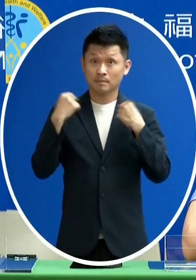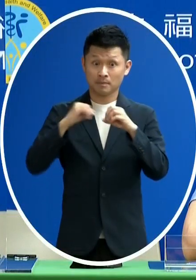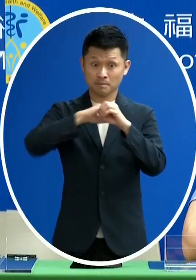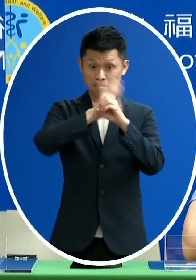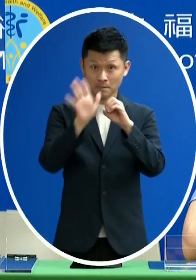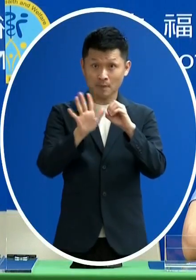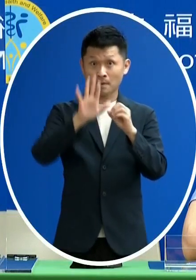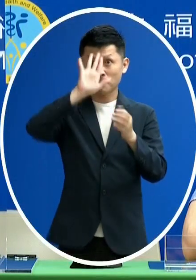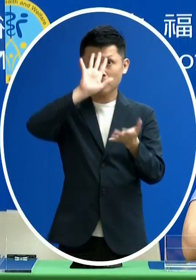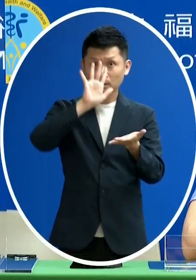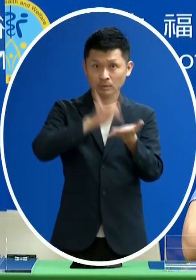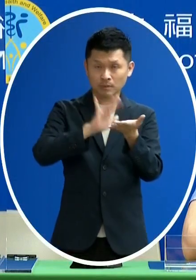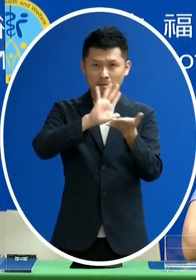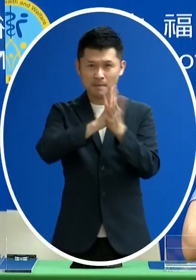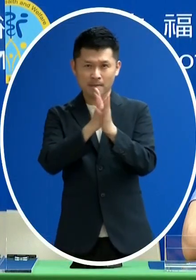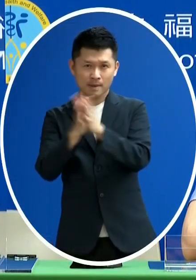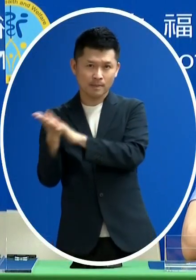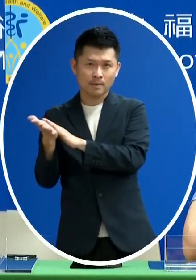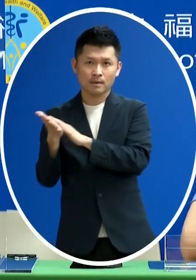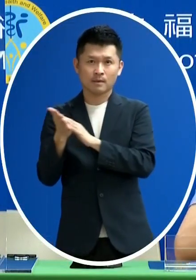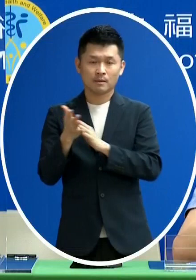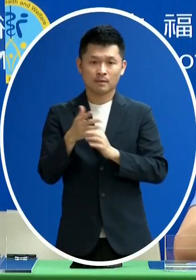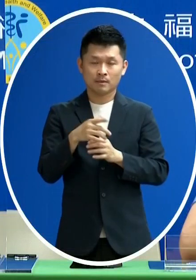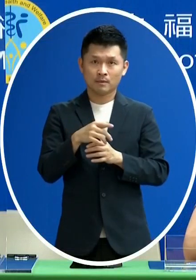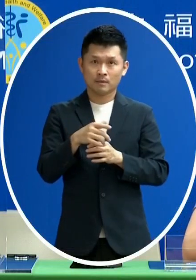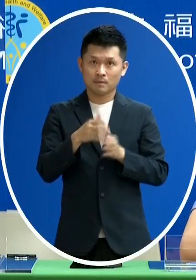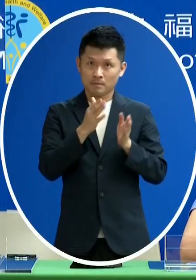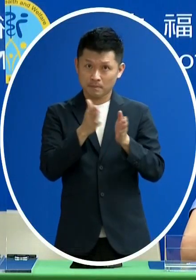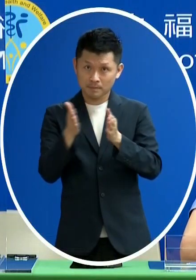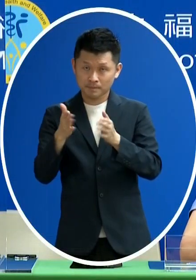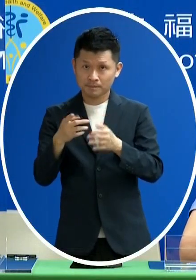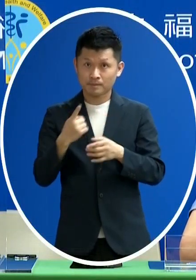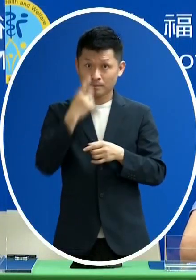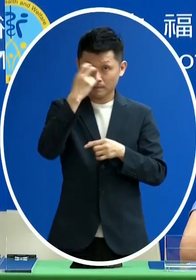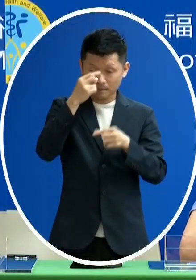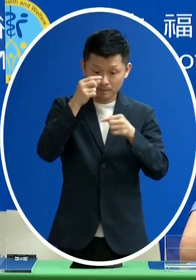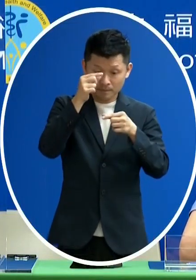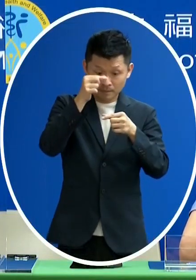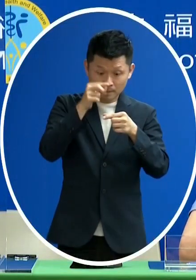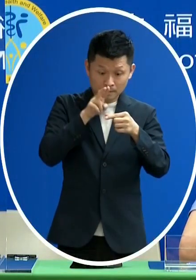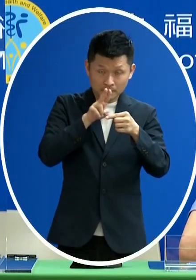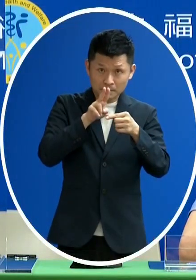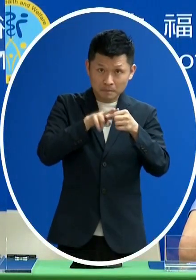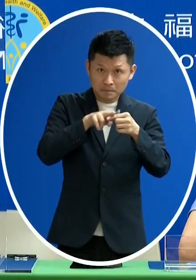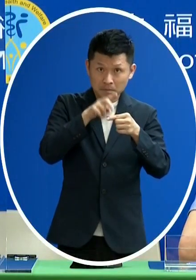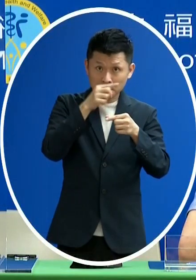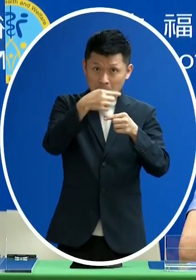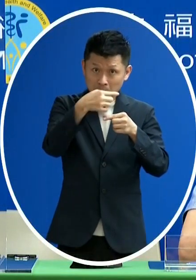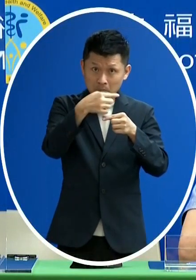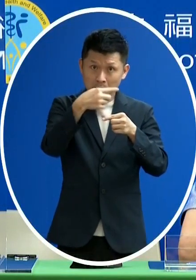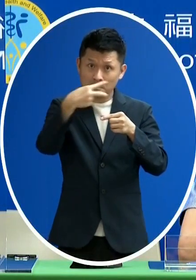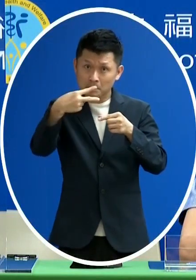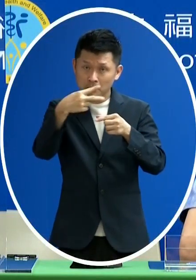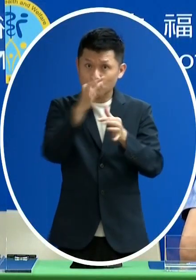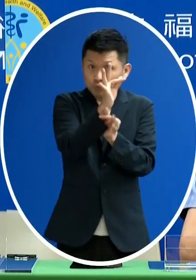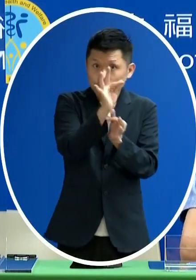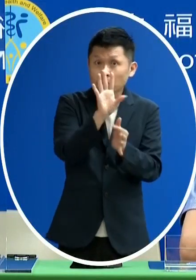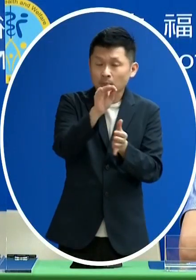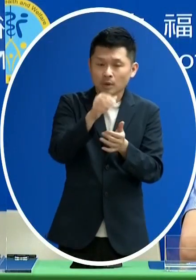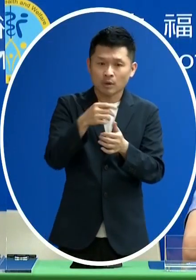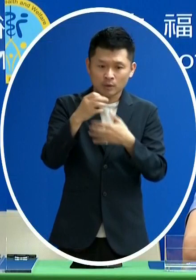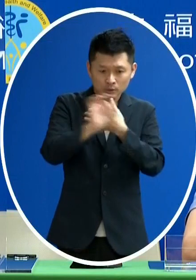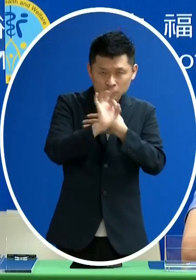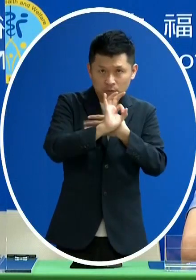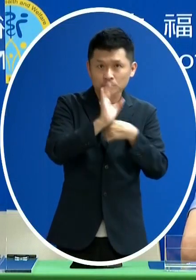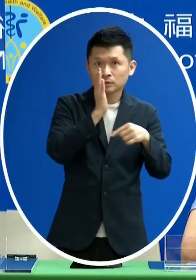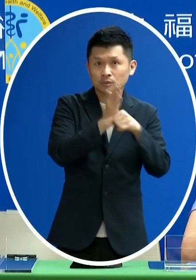COVID-19 的病毒变异株就有持续的针对快筛试剂它的一个能力测试。那后续对于我们